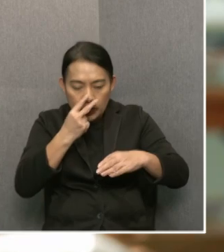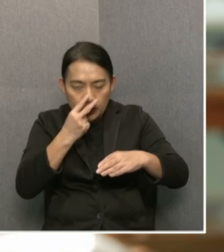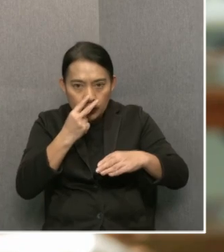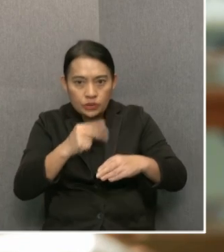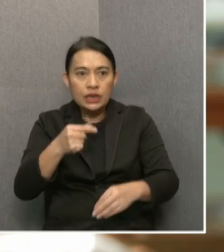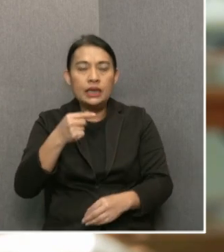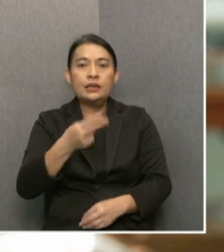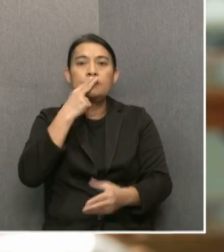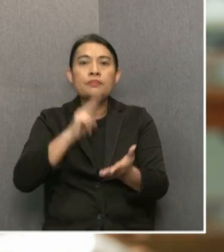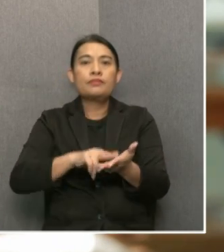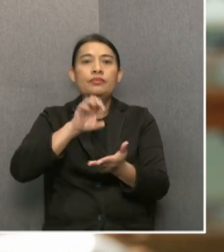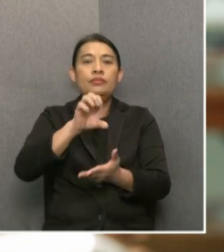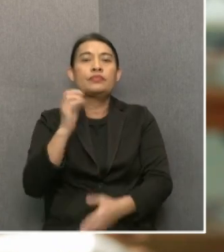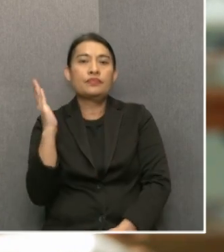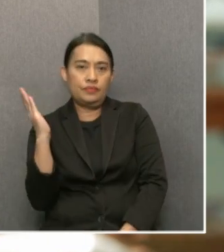gmail